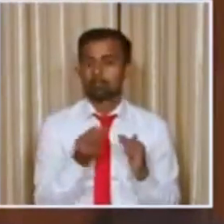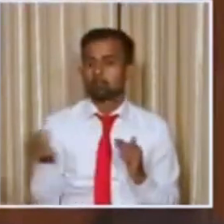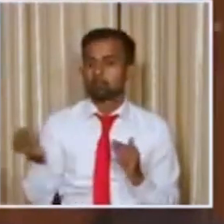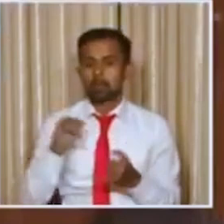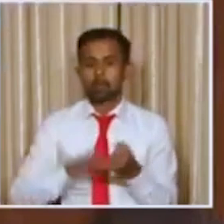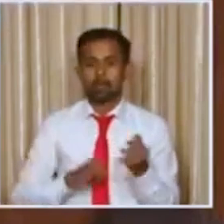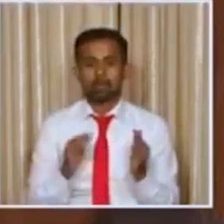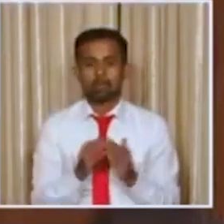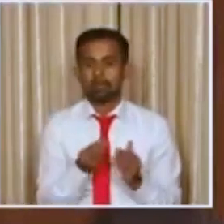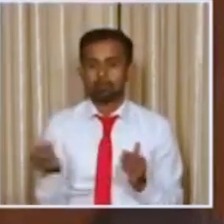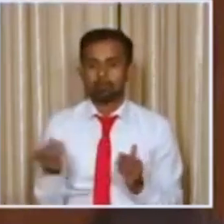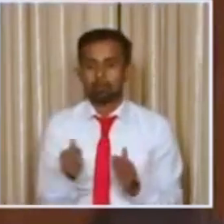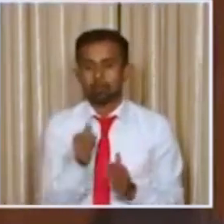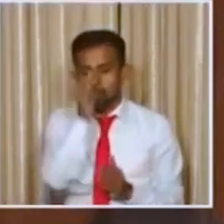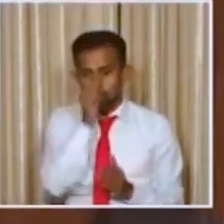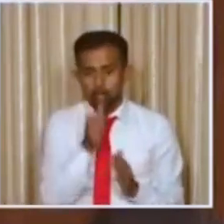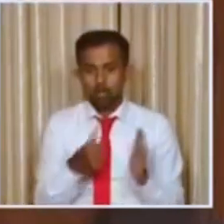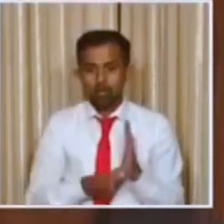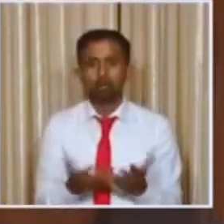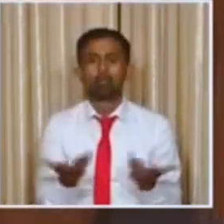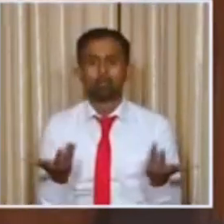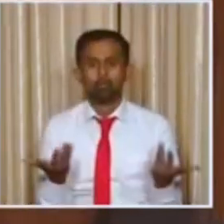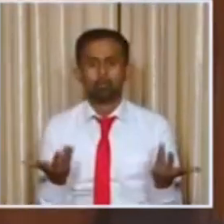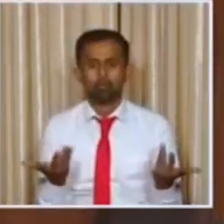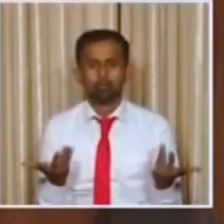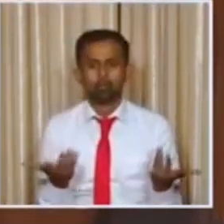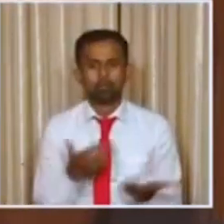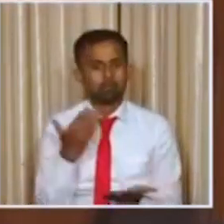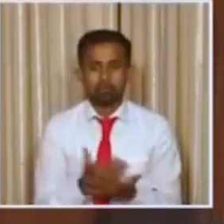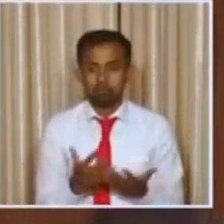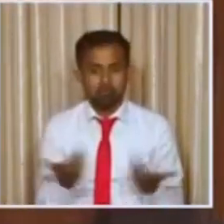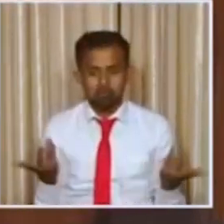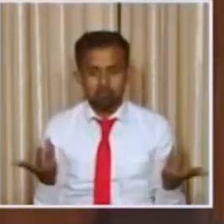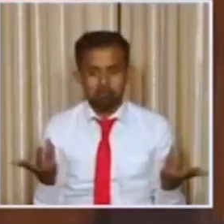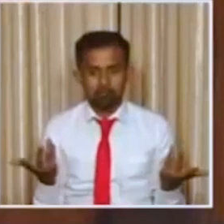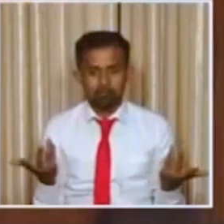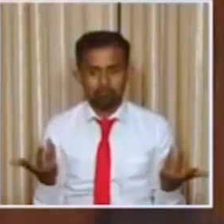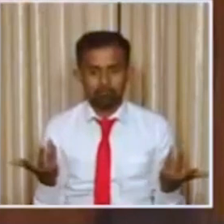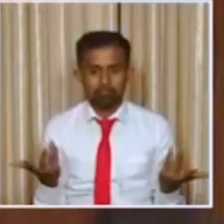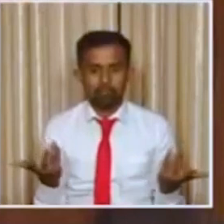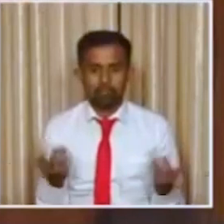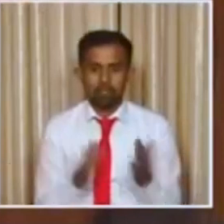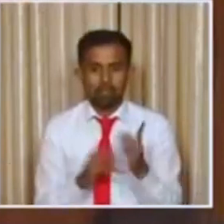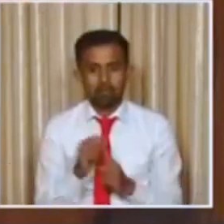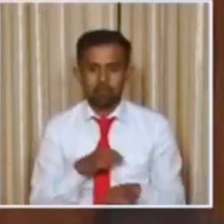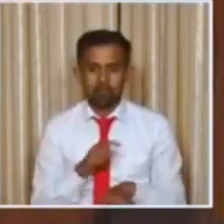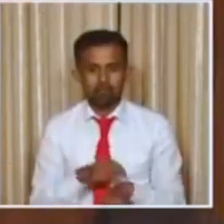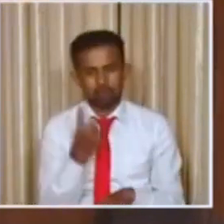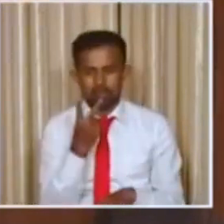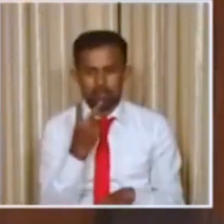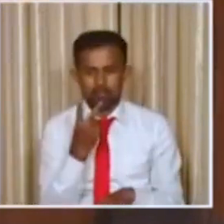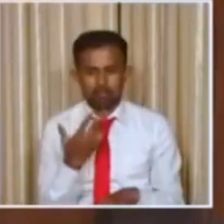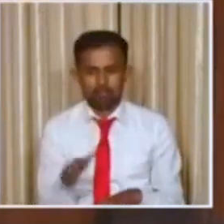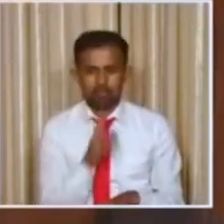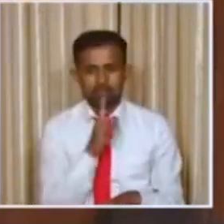ගෙදර හැපෙත් නවත්තන්නේ මොන ඇන්ටි කරප්ෂන් ලෝද මේව නවත්තන්න බැරි නම් මේව මම නවත් මේව අනේ මම එමත්තමට විනාඩි 2යි තියෙන මම අවසන් කරාම